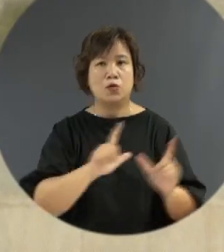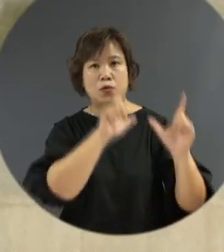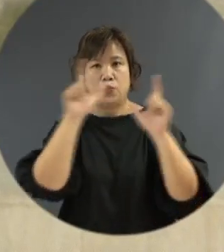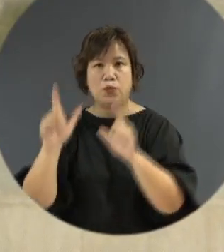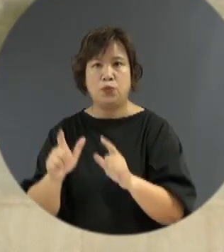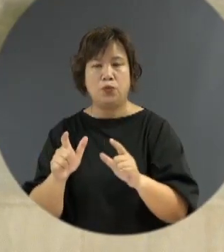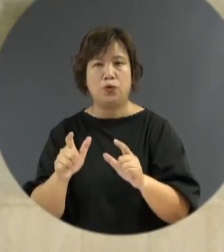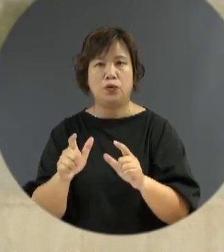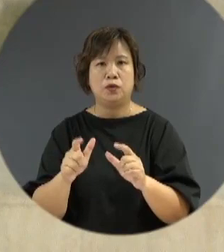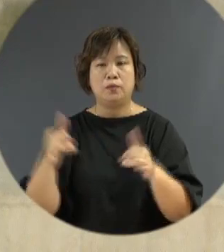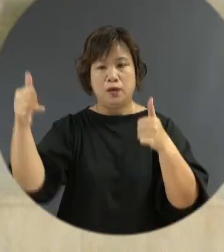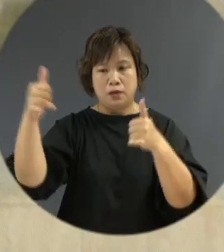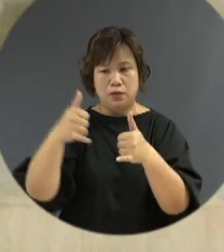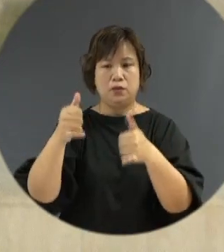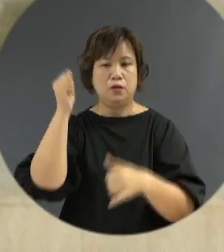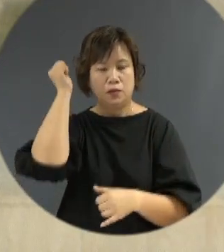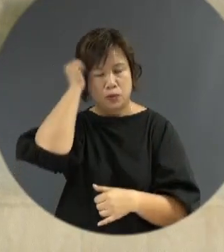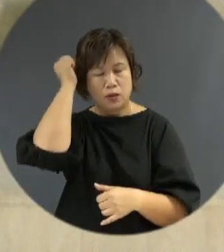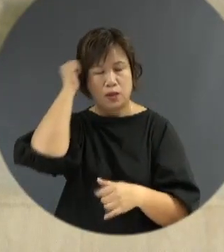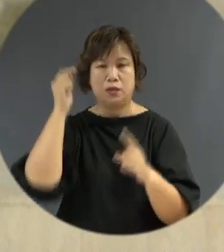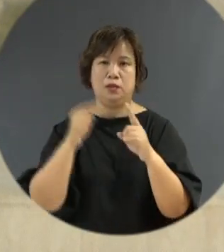生活艰苦的人，